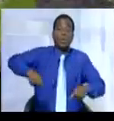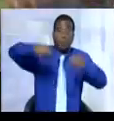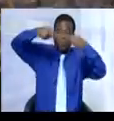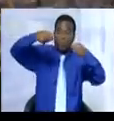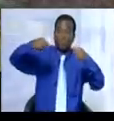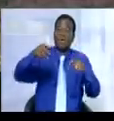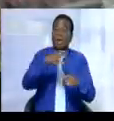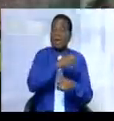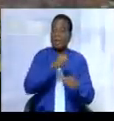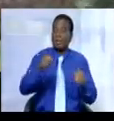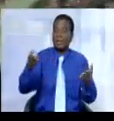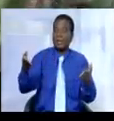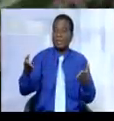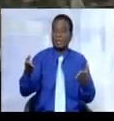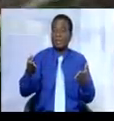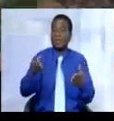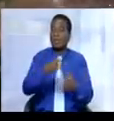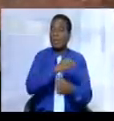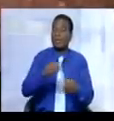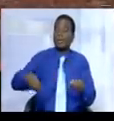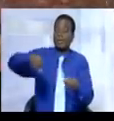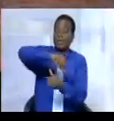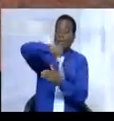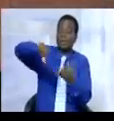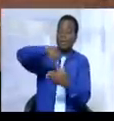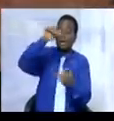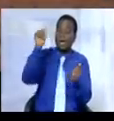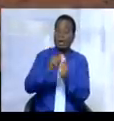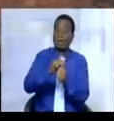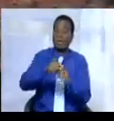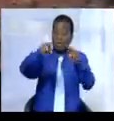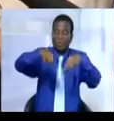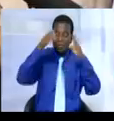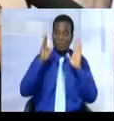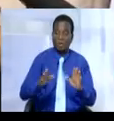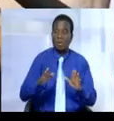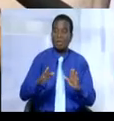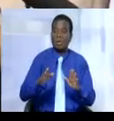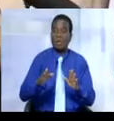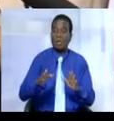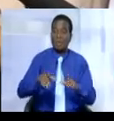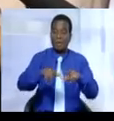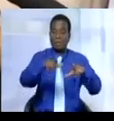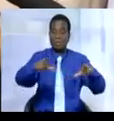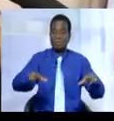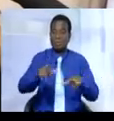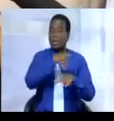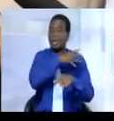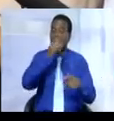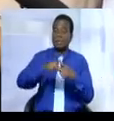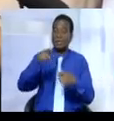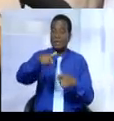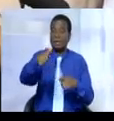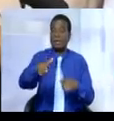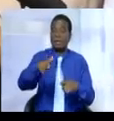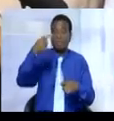de 4,9 milliards de francs CFA. Il faut associer donc l'agriculteur local à cette production,